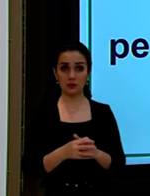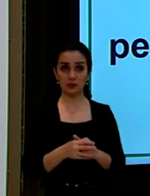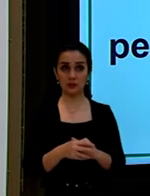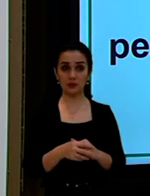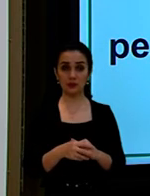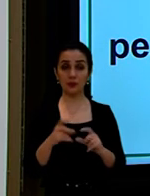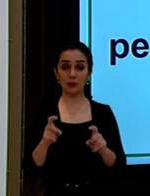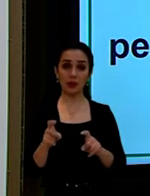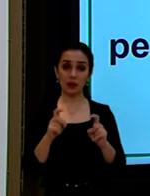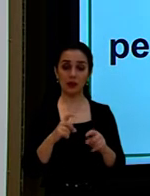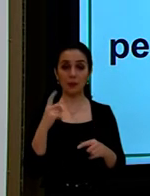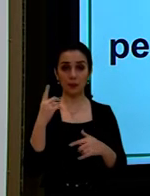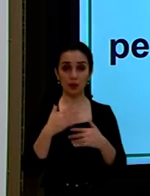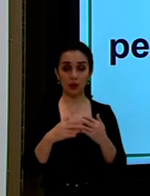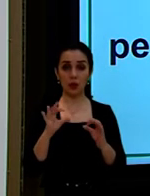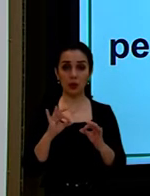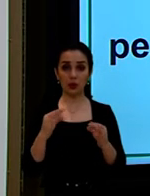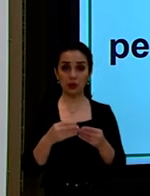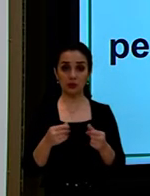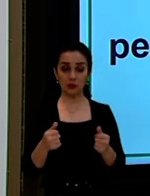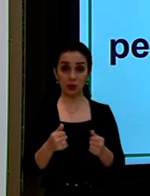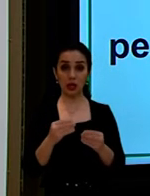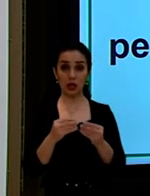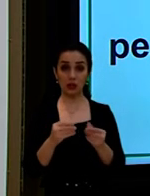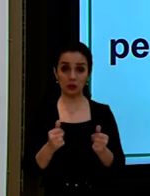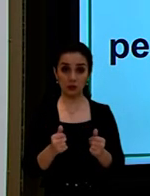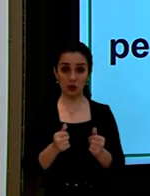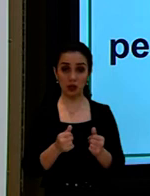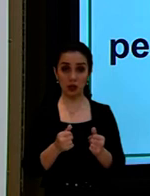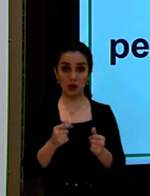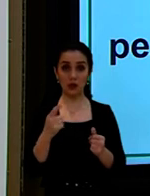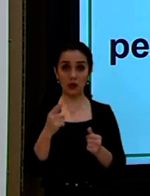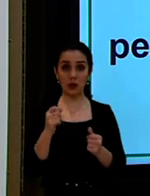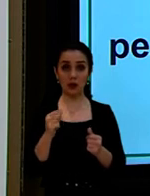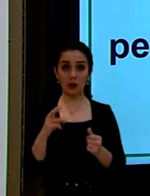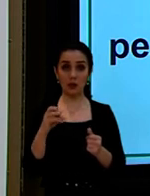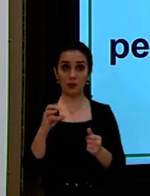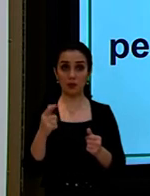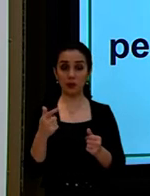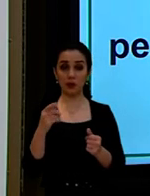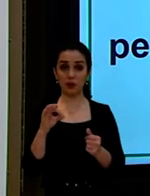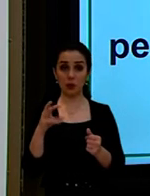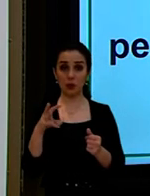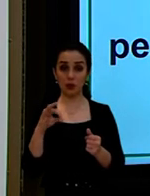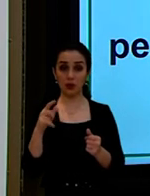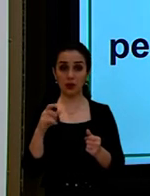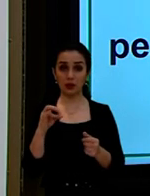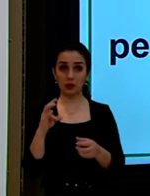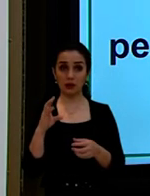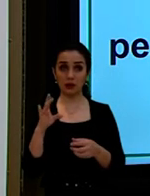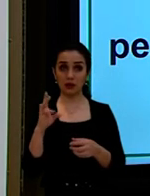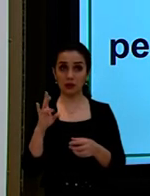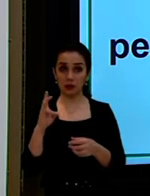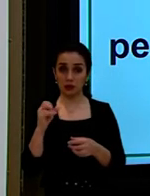переходим к понятию о растворах раствор гомогенная система одинаковые